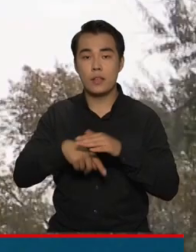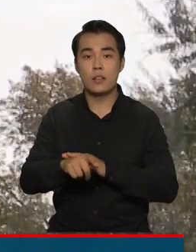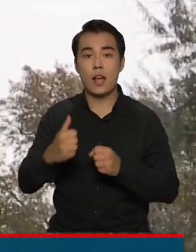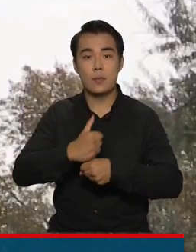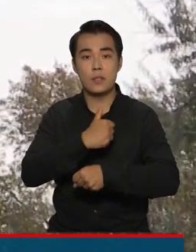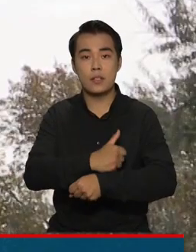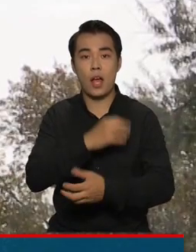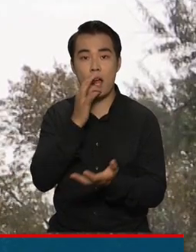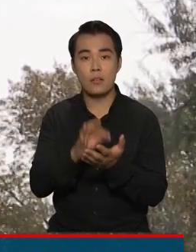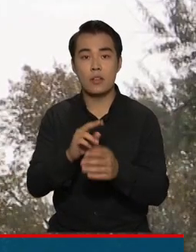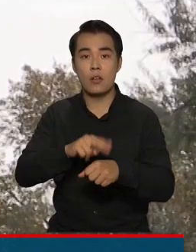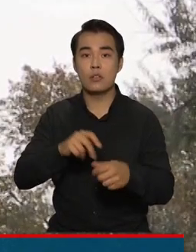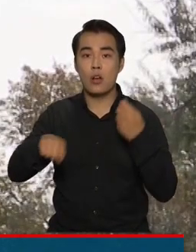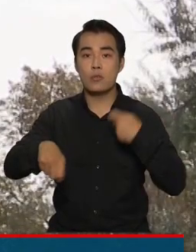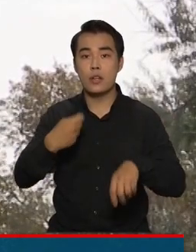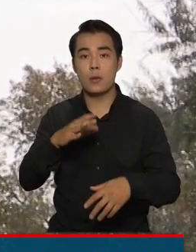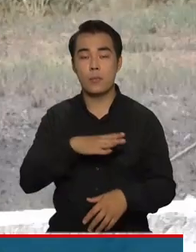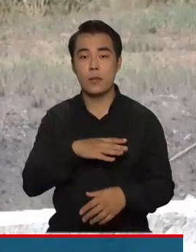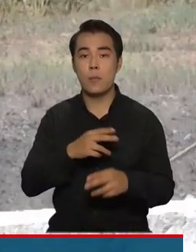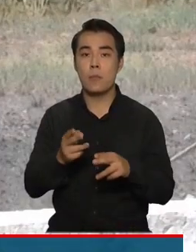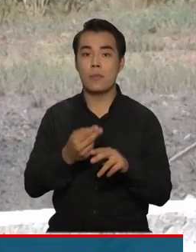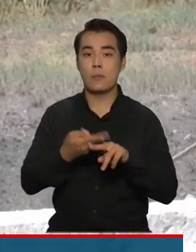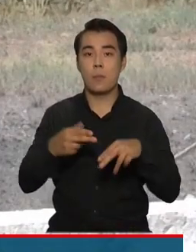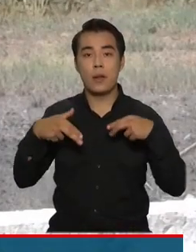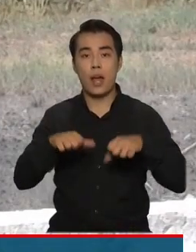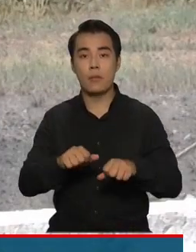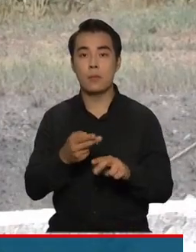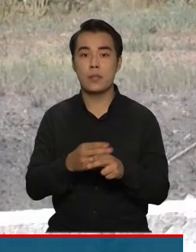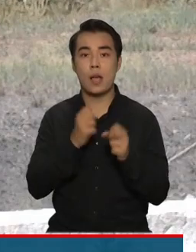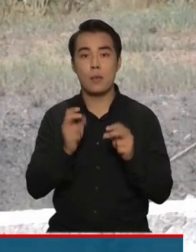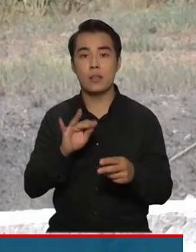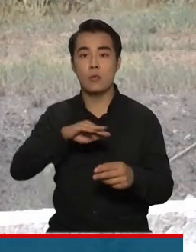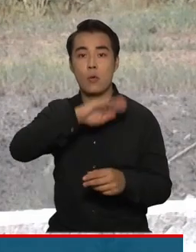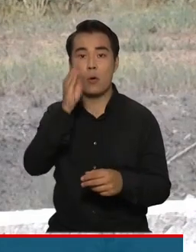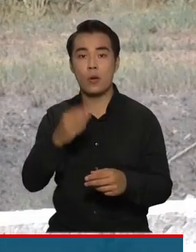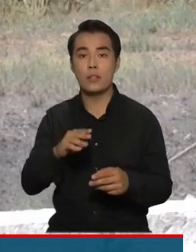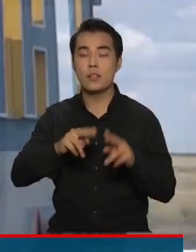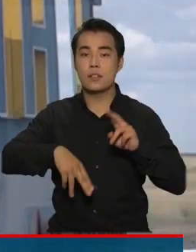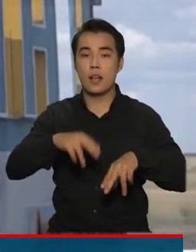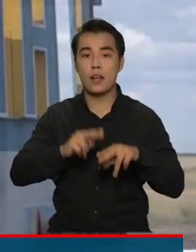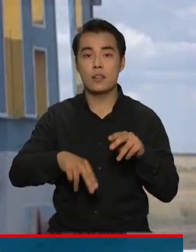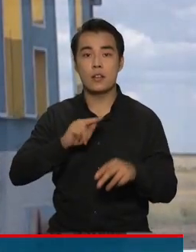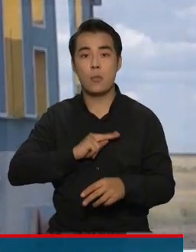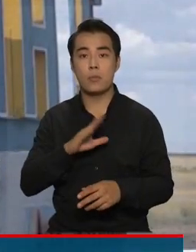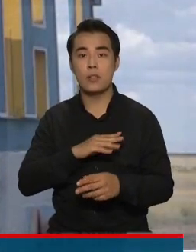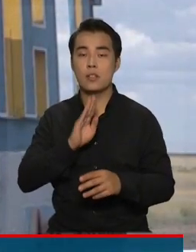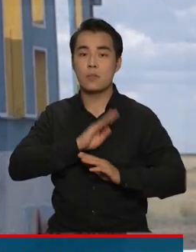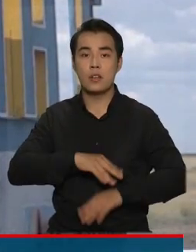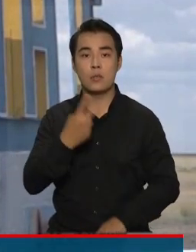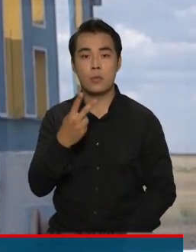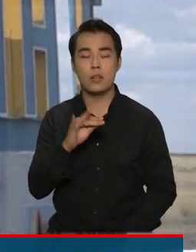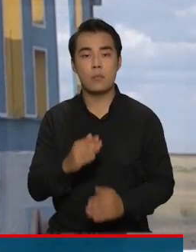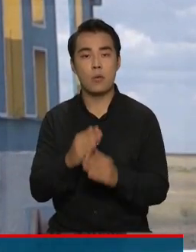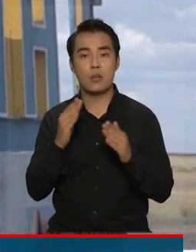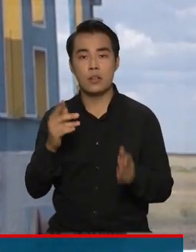статье «Нарушение правил безопасности при ведении горных или строительных работ, повлекшее по неосторожности смерть двух и